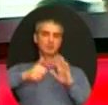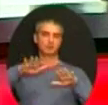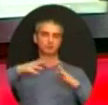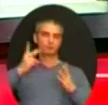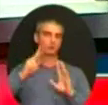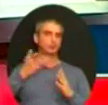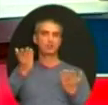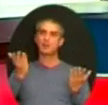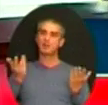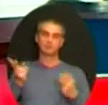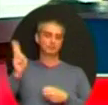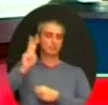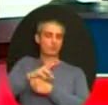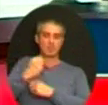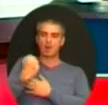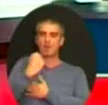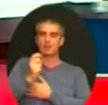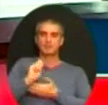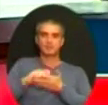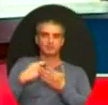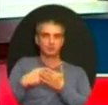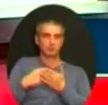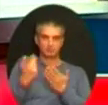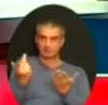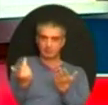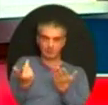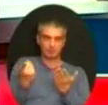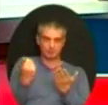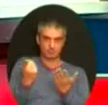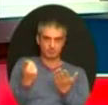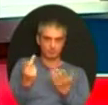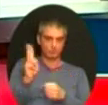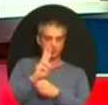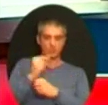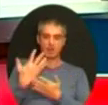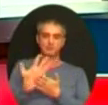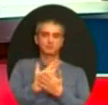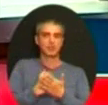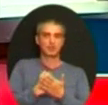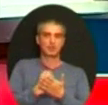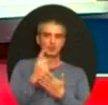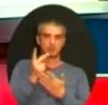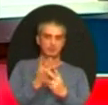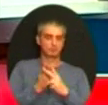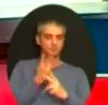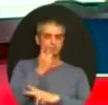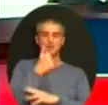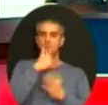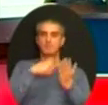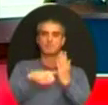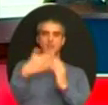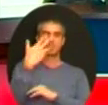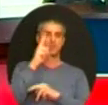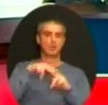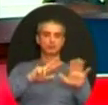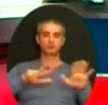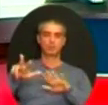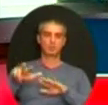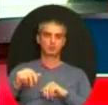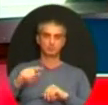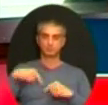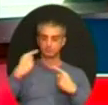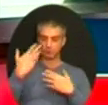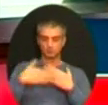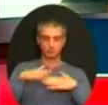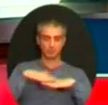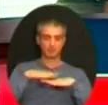לך הממונה על כוח אדם באוצר. אתה הממונה על השכר. אתה קופץ לבנק לאומי אחרי 8 חודשים. מיום